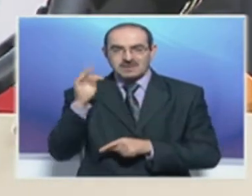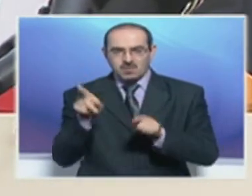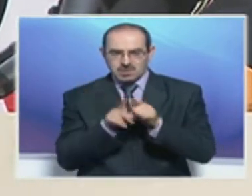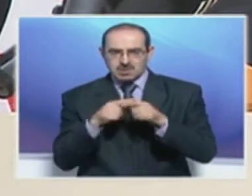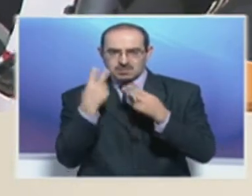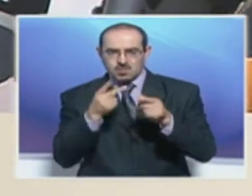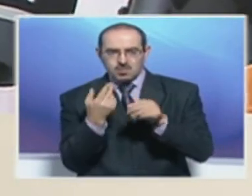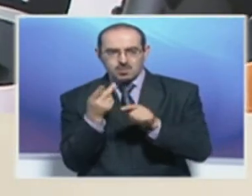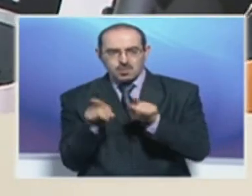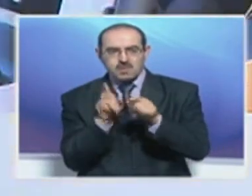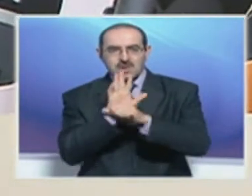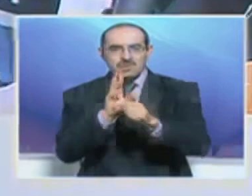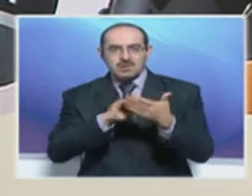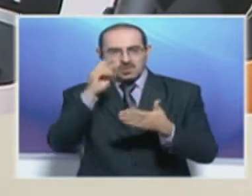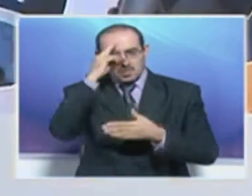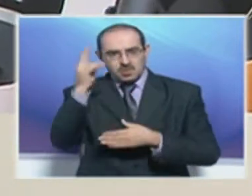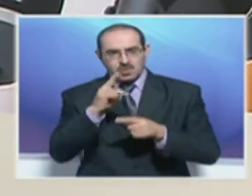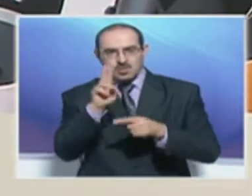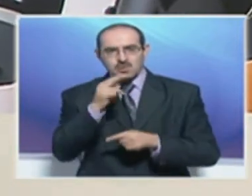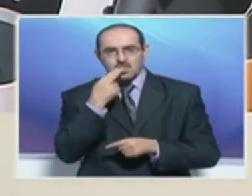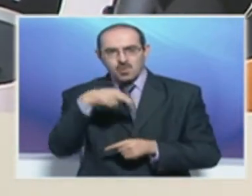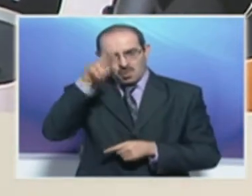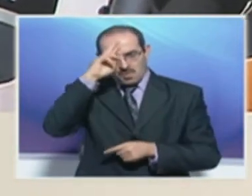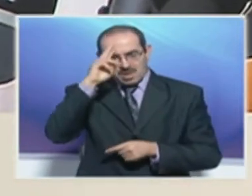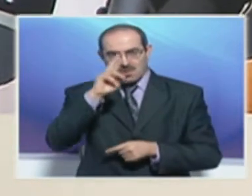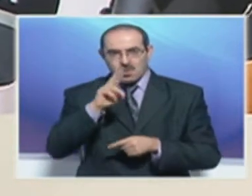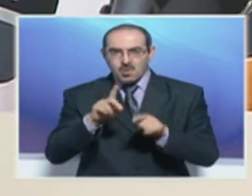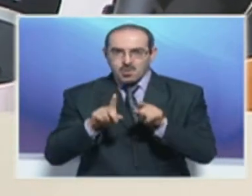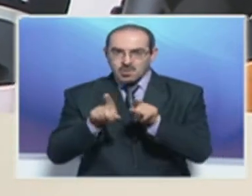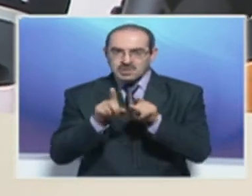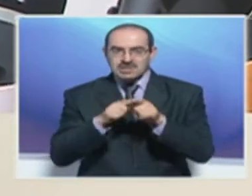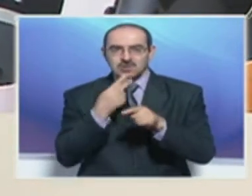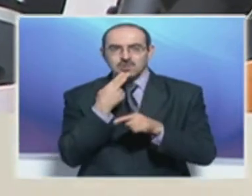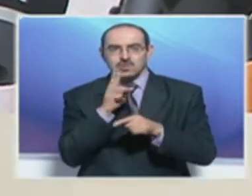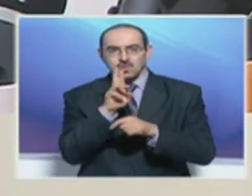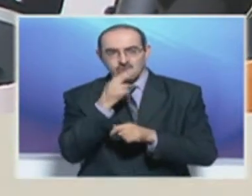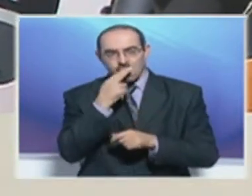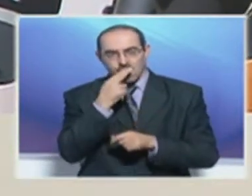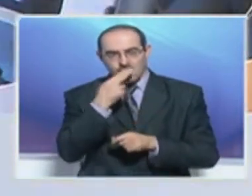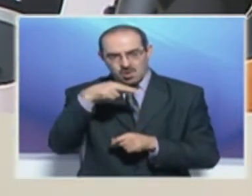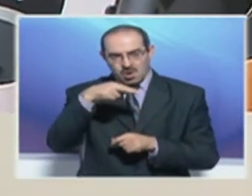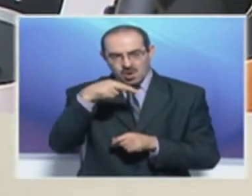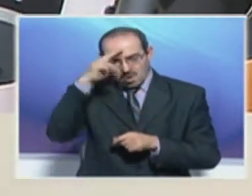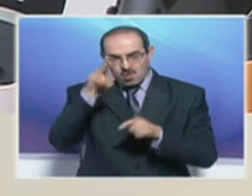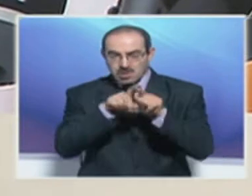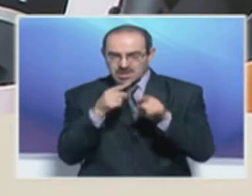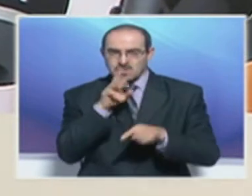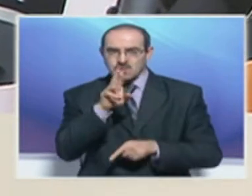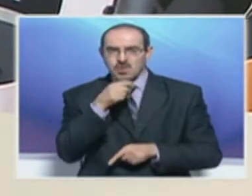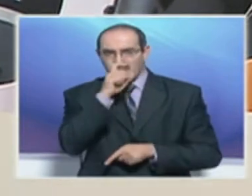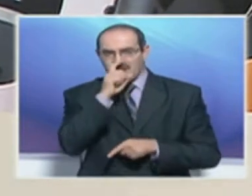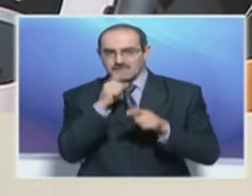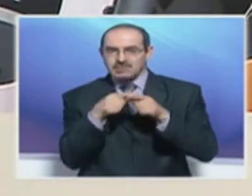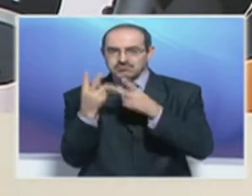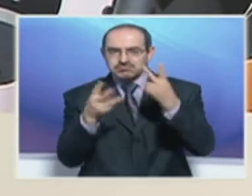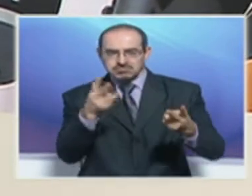secrétaire général de l'Union du Maghreb arabe, du secrétaire général de l'Union pour la Méditerranée, mais également on a eu le privilège d'avoir parmi